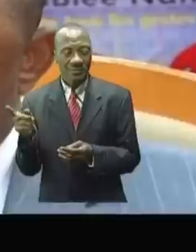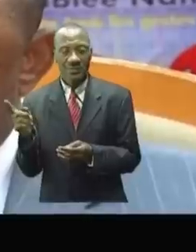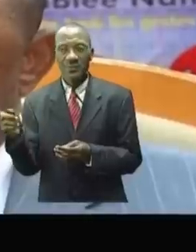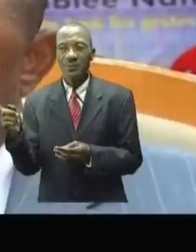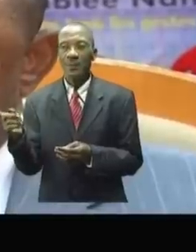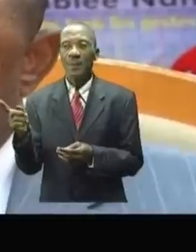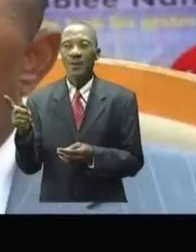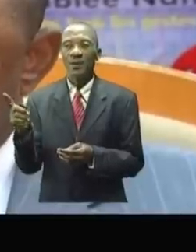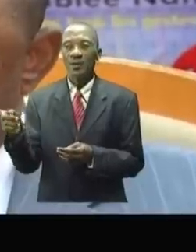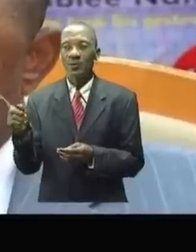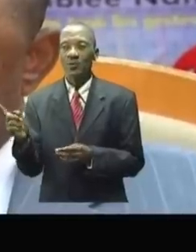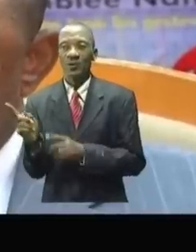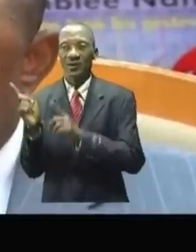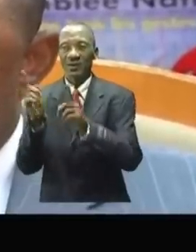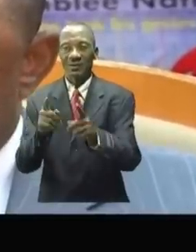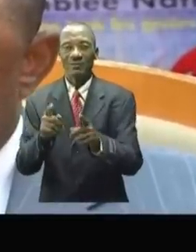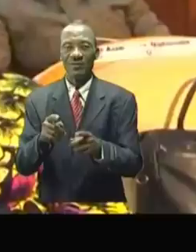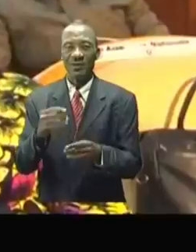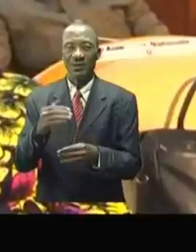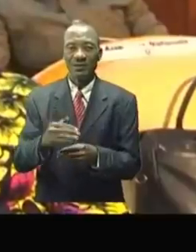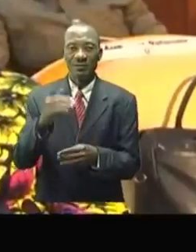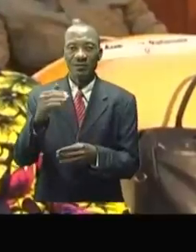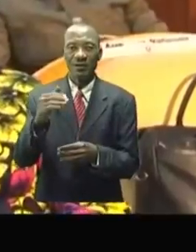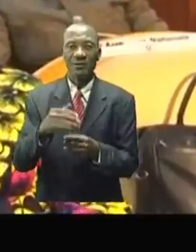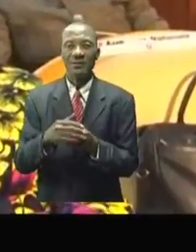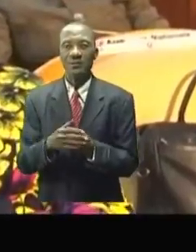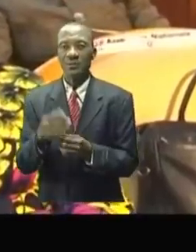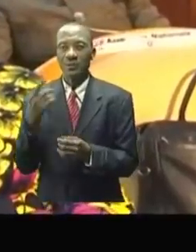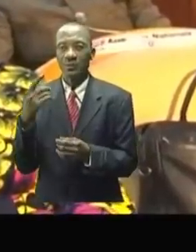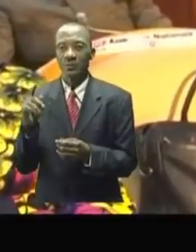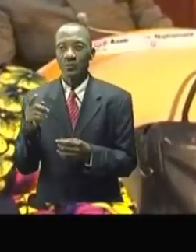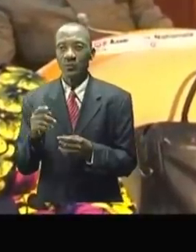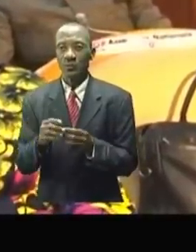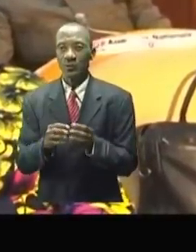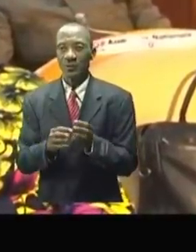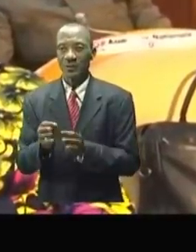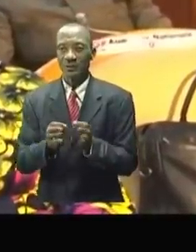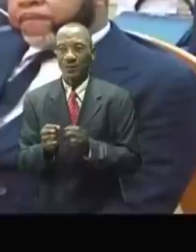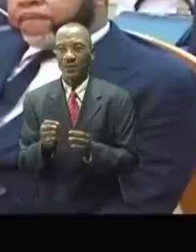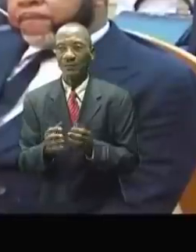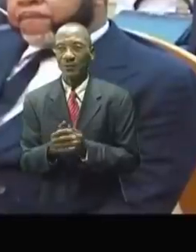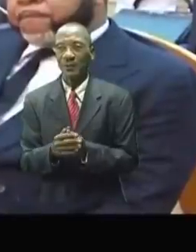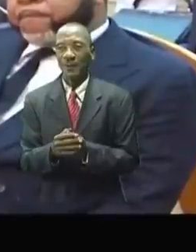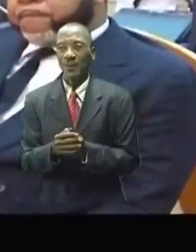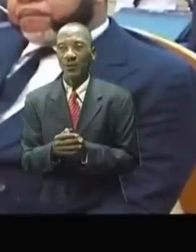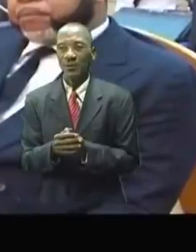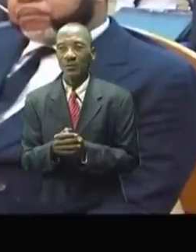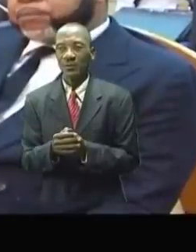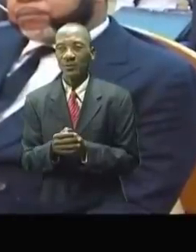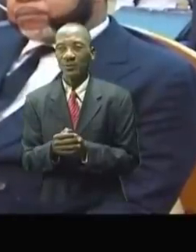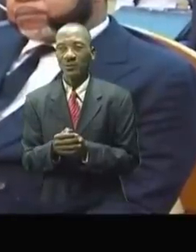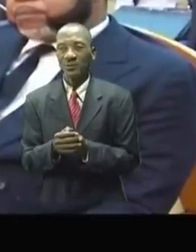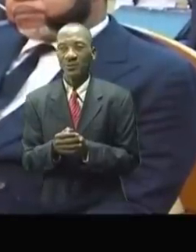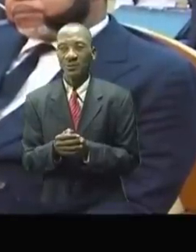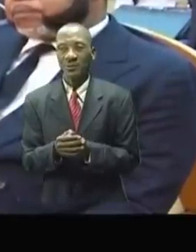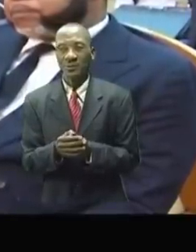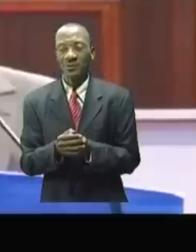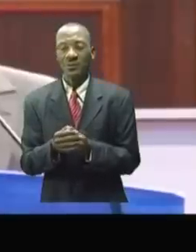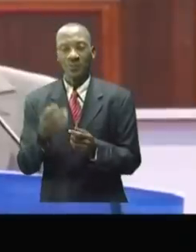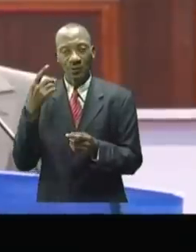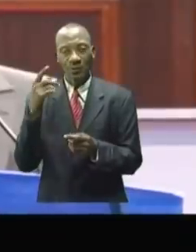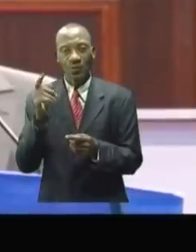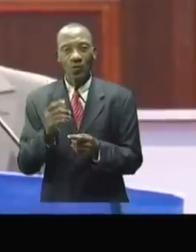prorogation de l'état de siège, a tenu à informer la plénière de la prouesse des forces armées de la République démocratique du Congo sur le terrain et